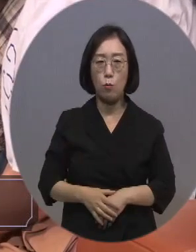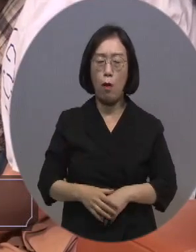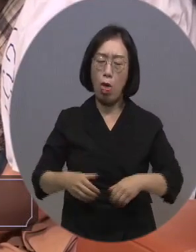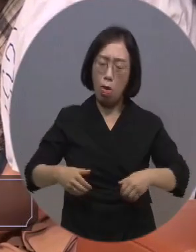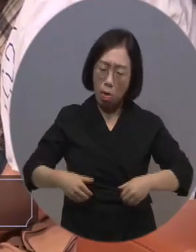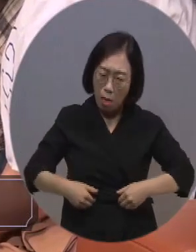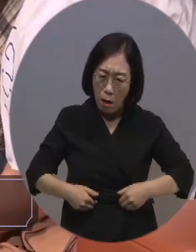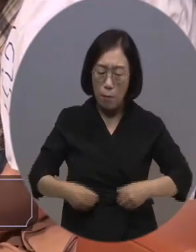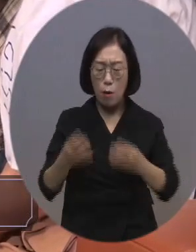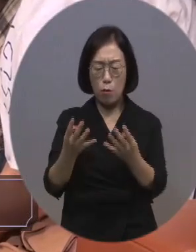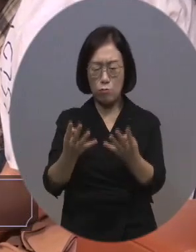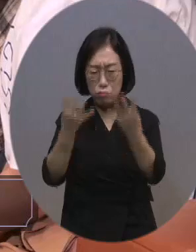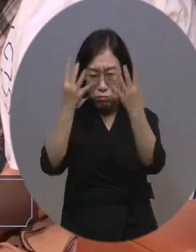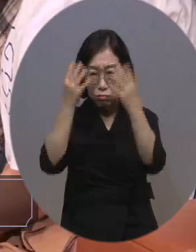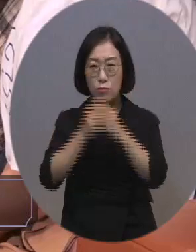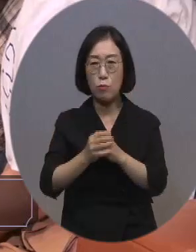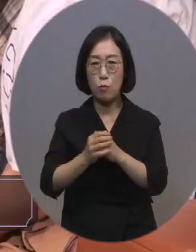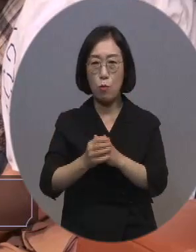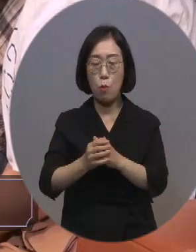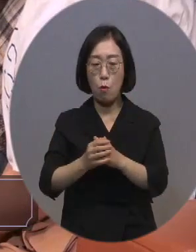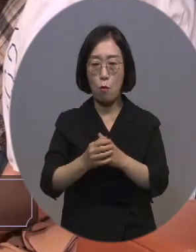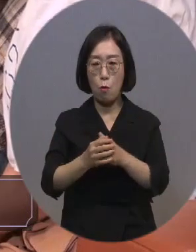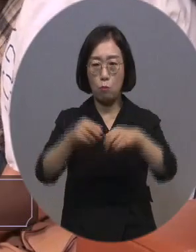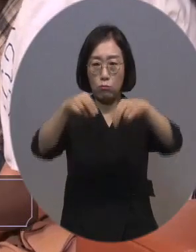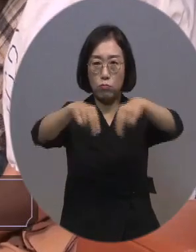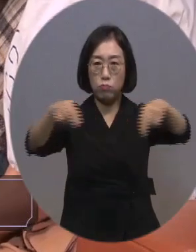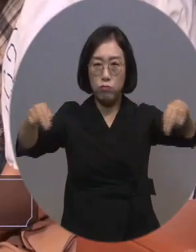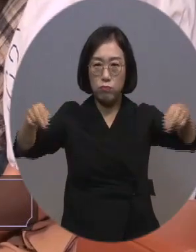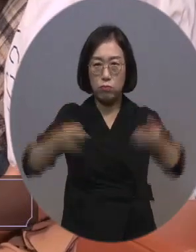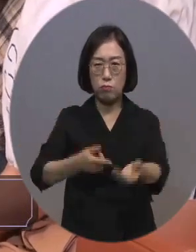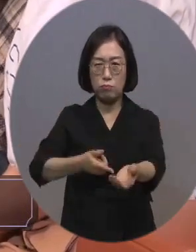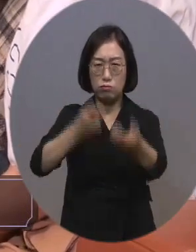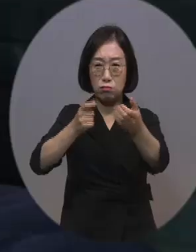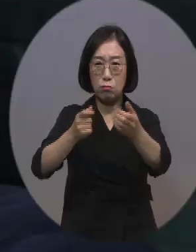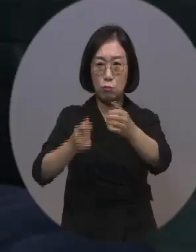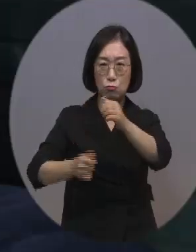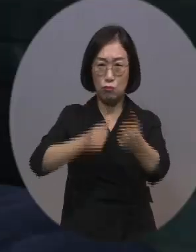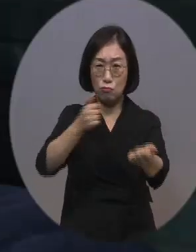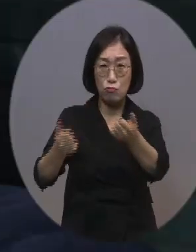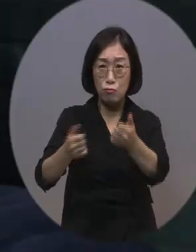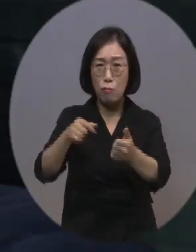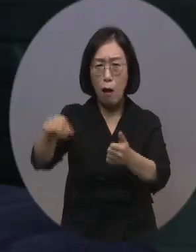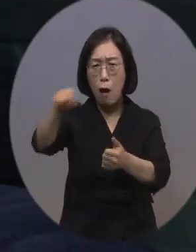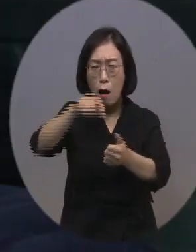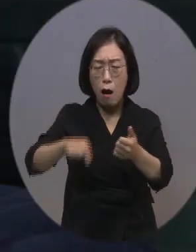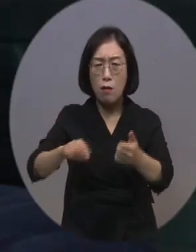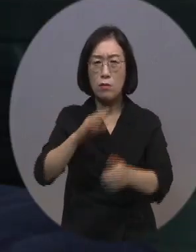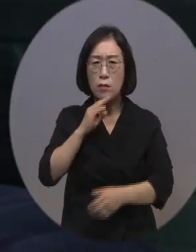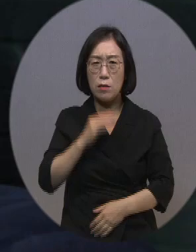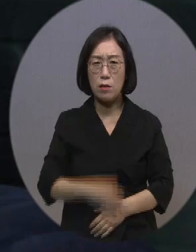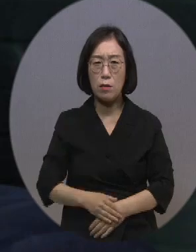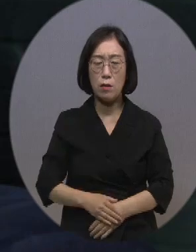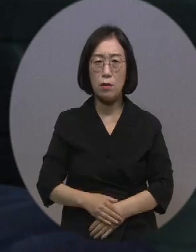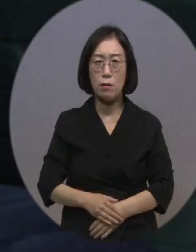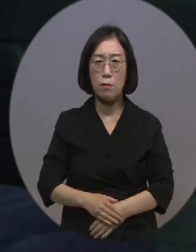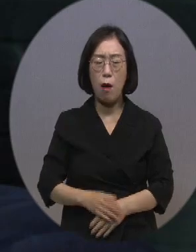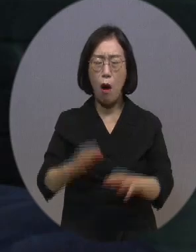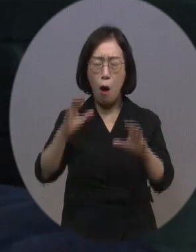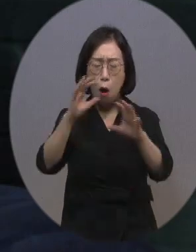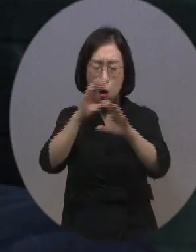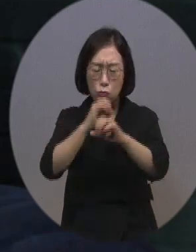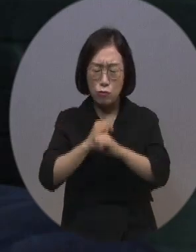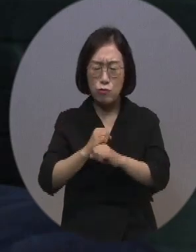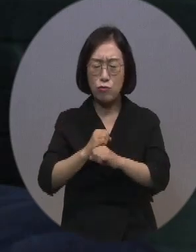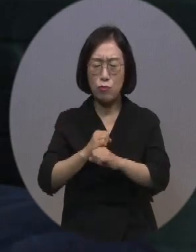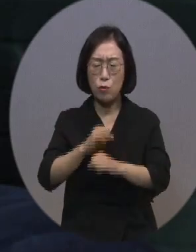처형 얘기하면 사실 저희도 상상하기가 좀 어렵잖아요. 북한에 대해서 어두운 메시지만